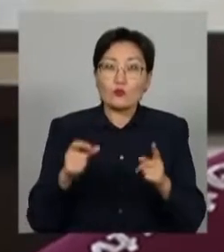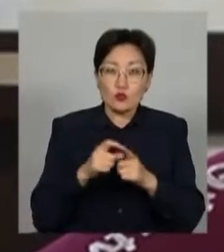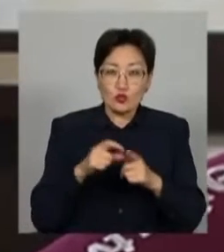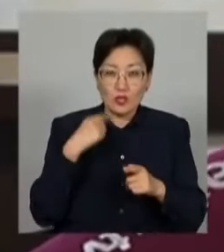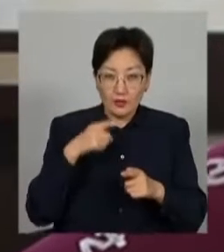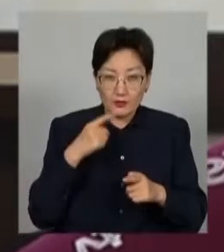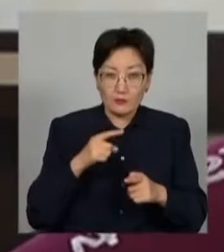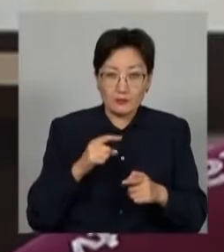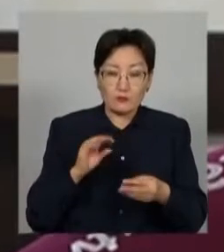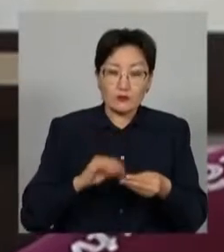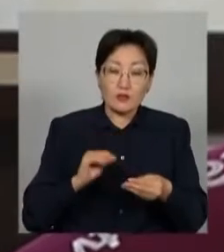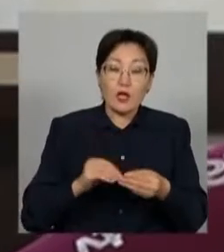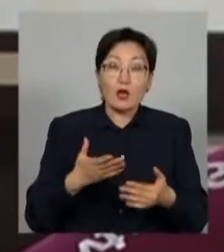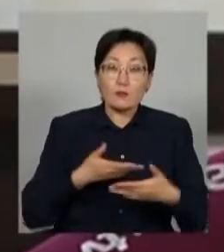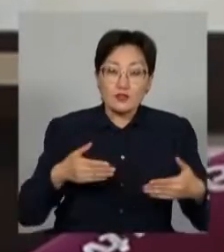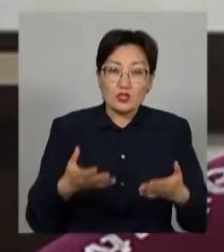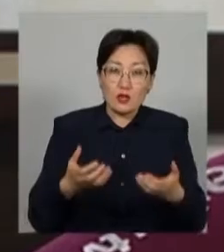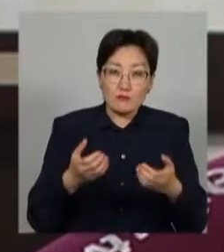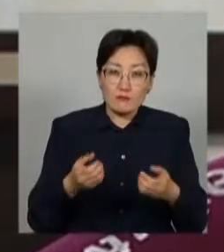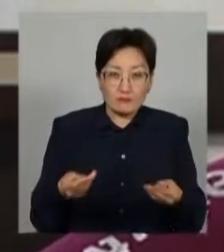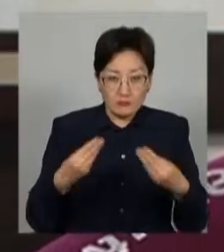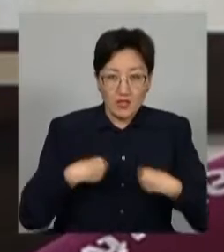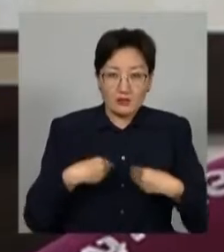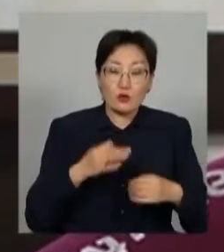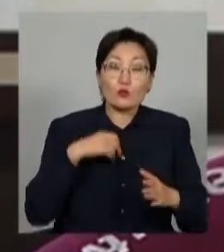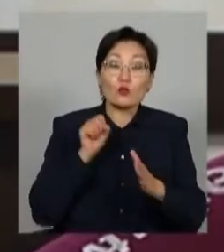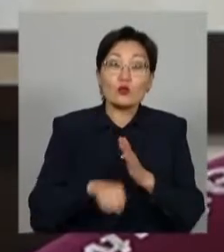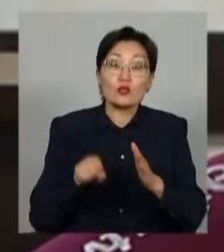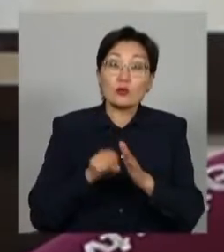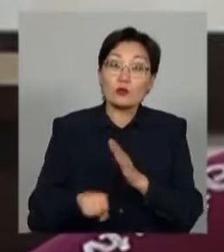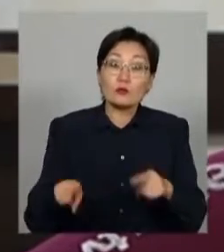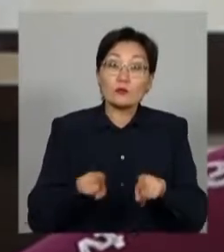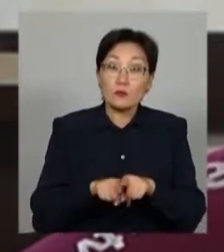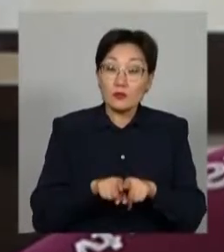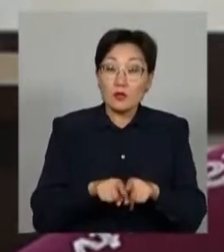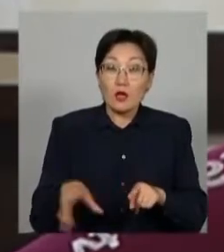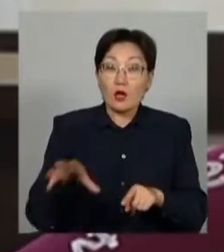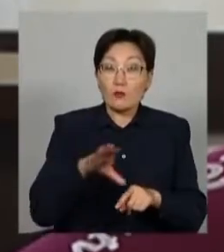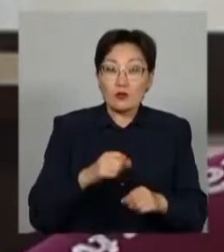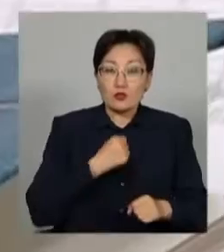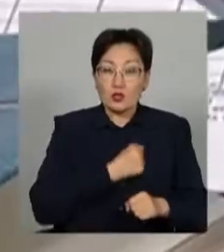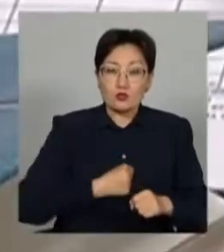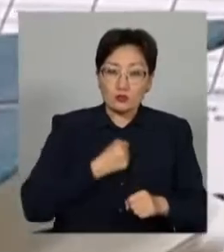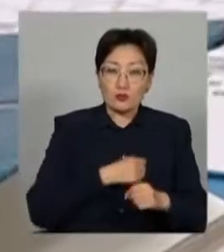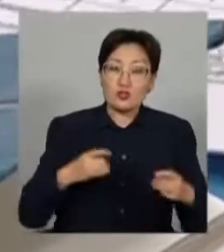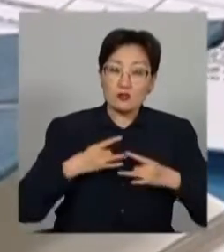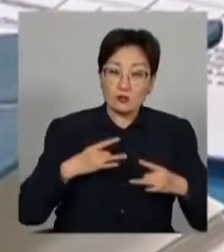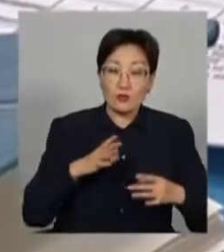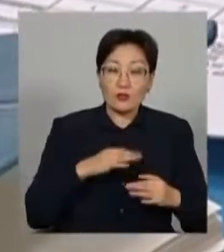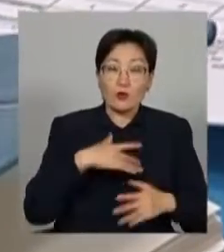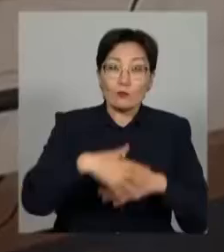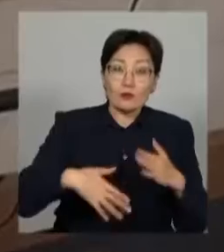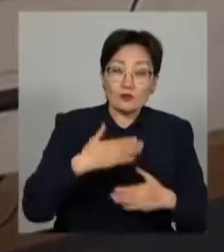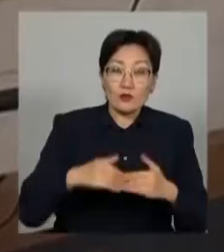берді ауыздарынан. Бізге беріңдер өлтірем деген сияқты. И барлығы ашулы да сондай. Ашуға салып